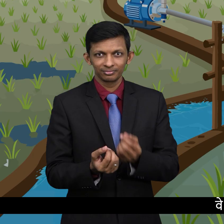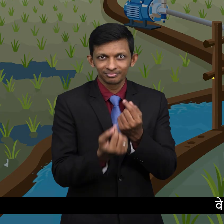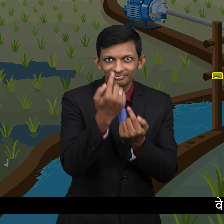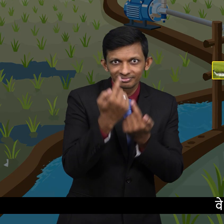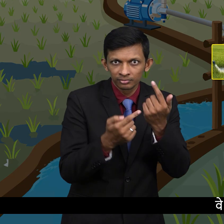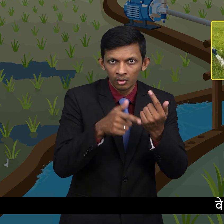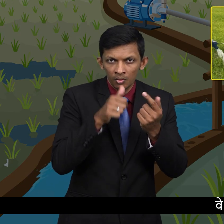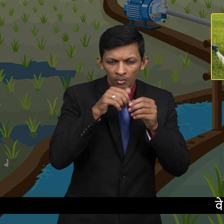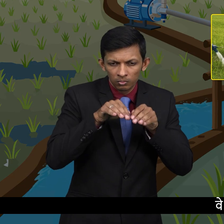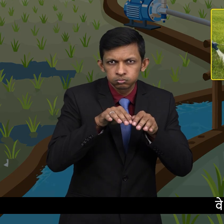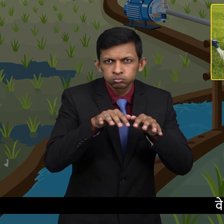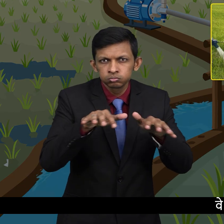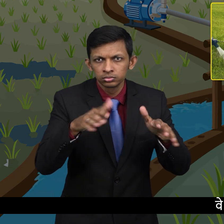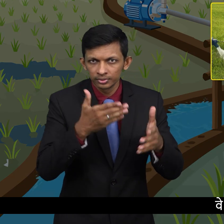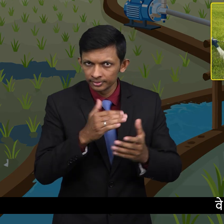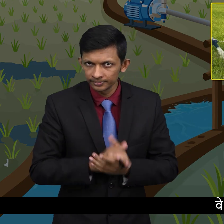वे है खेत की सिंचाई,